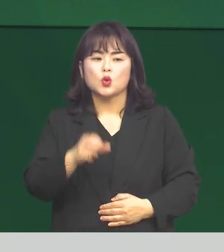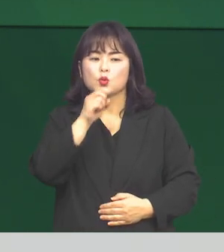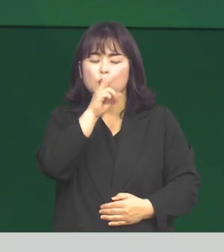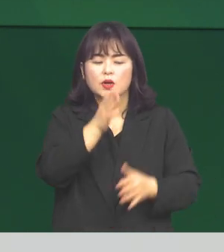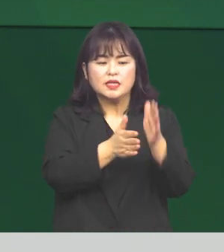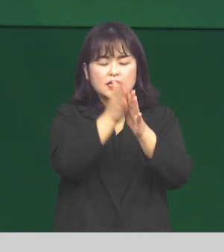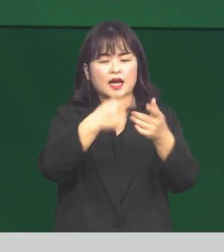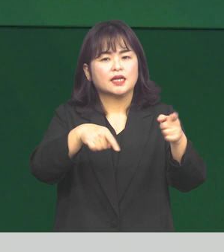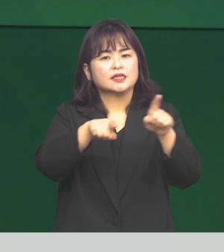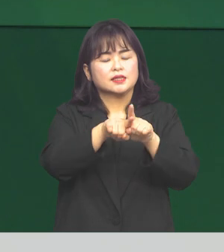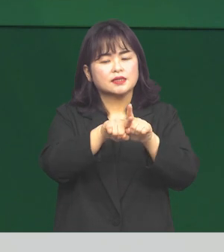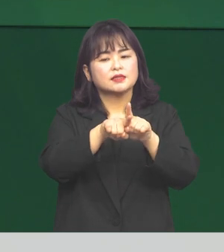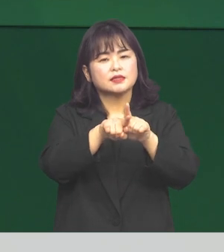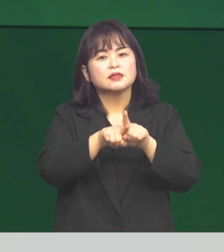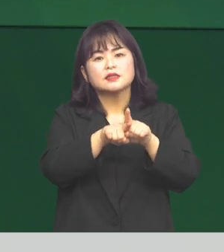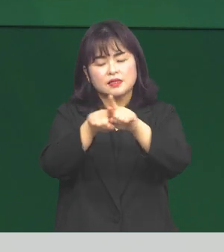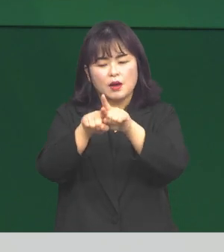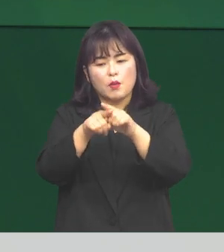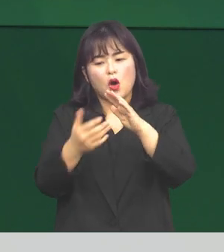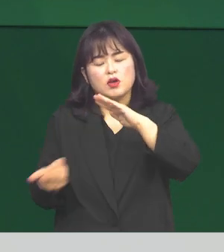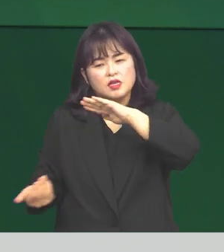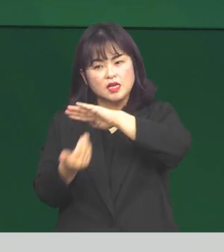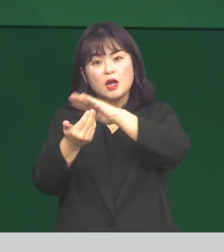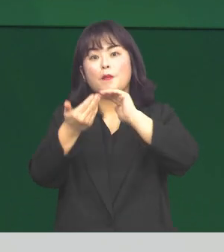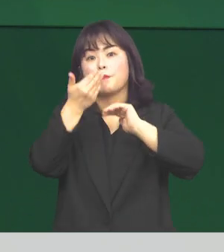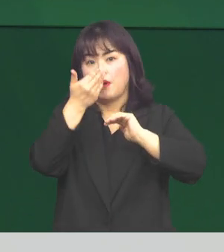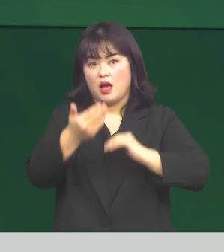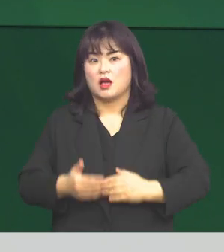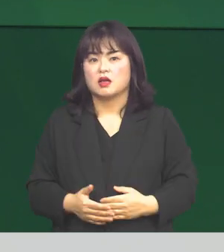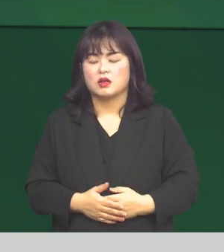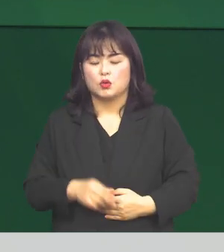용인과 함께하면 모든 것을 이룰 수 있다.